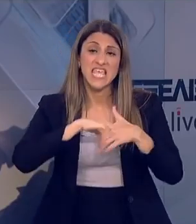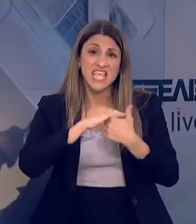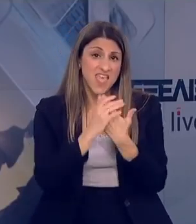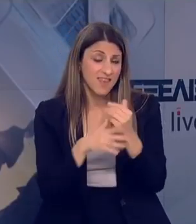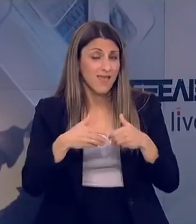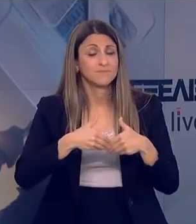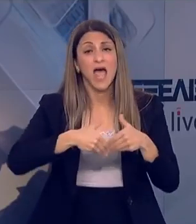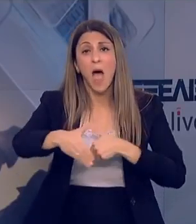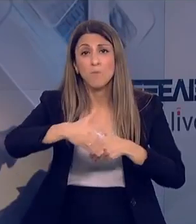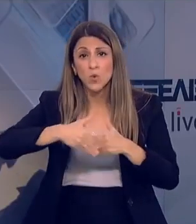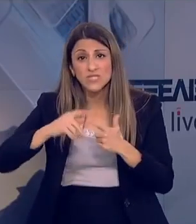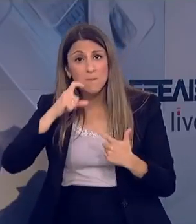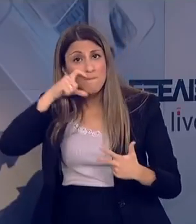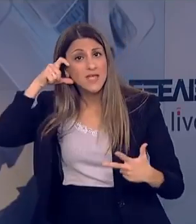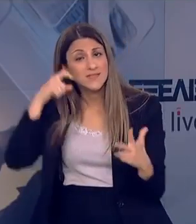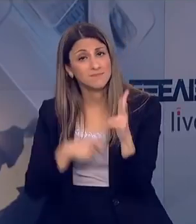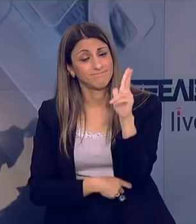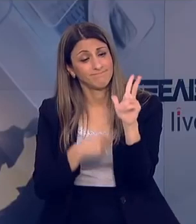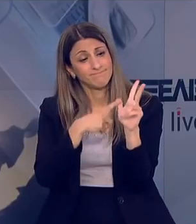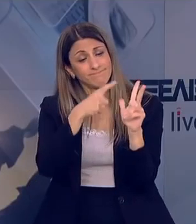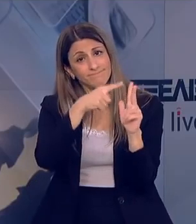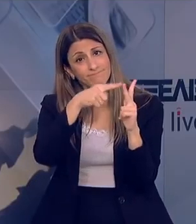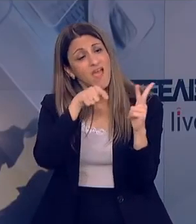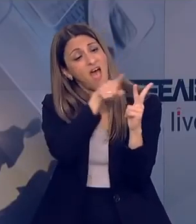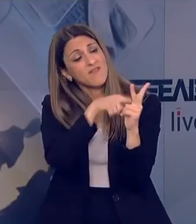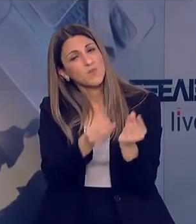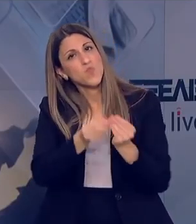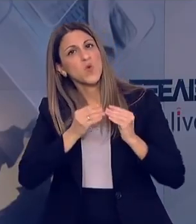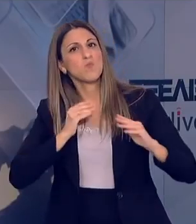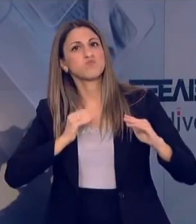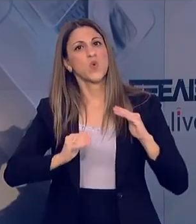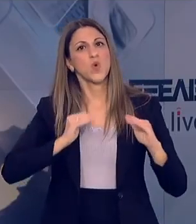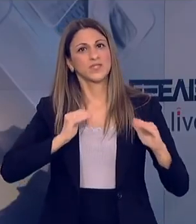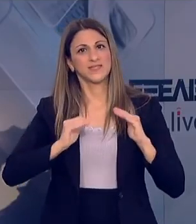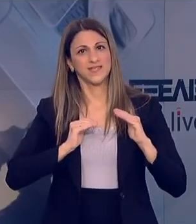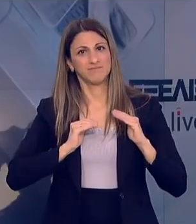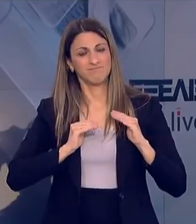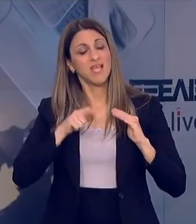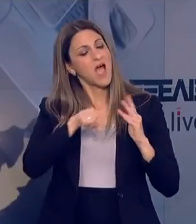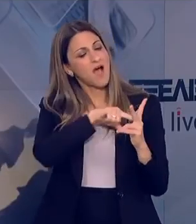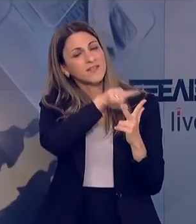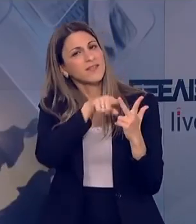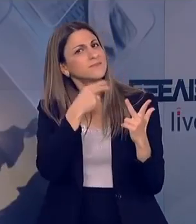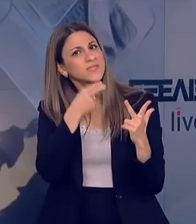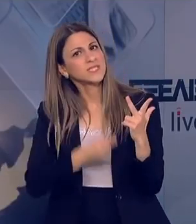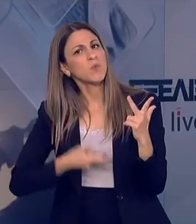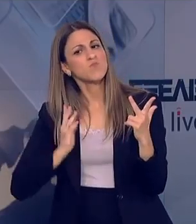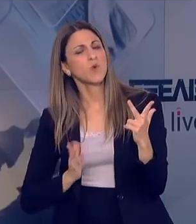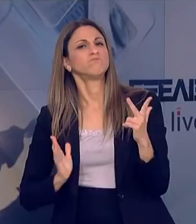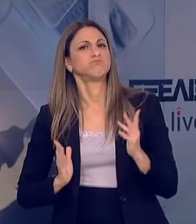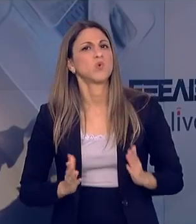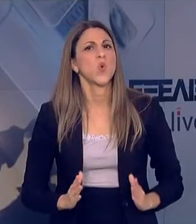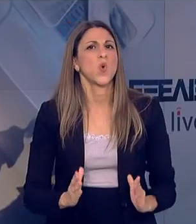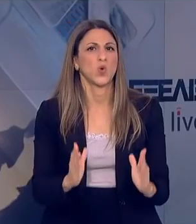αποστάσεις, μάσκα αποτελεί το πιο σημαντικό όπλο προστασίας. Αποτελεί τη δικλίδα ασφαλείας που θα μας επιτρέψει να προχωρήσουμε στα επόμενα